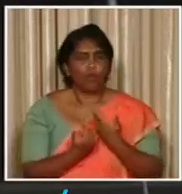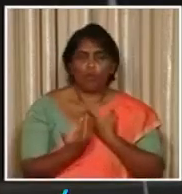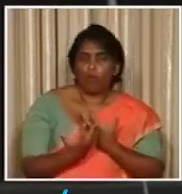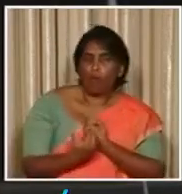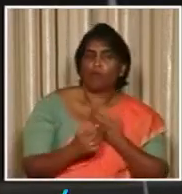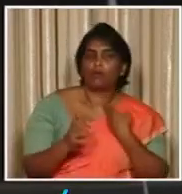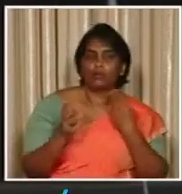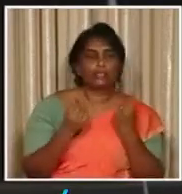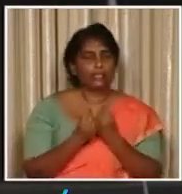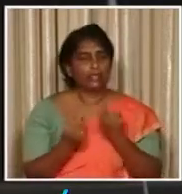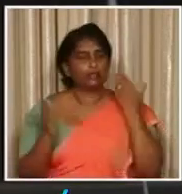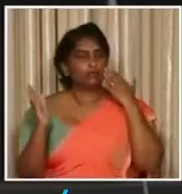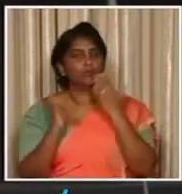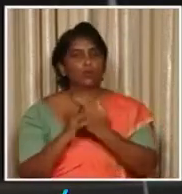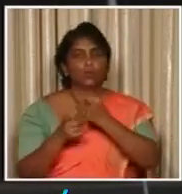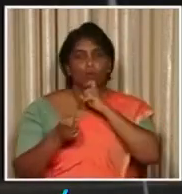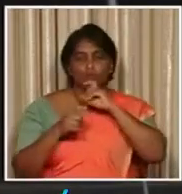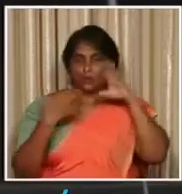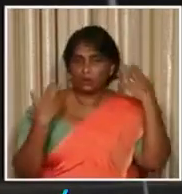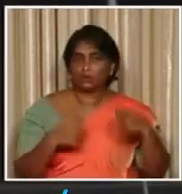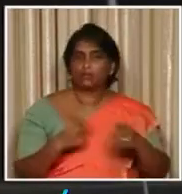ඕනෑකමින් හැකි ඉක්මනින් නඩු අහලා